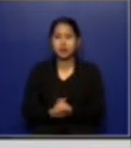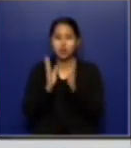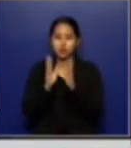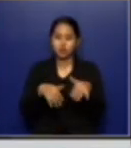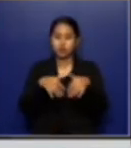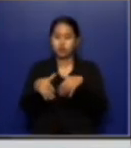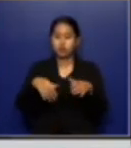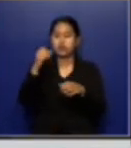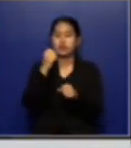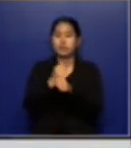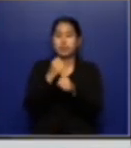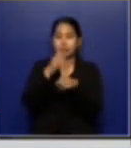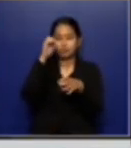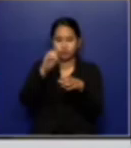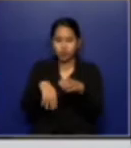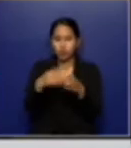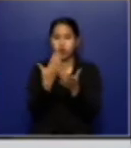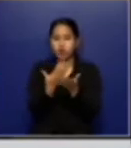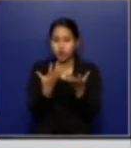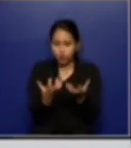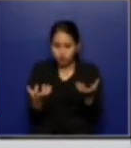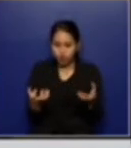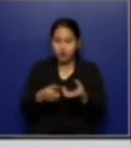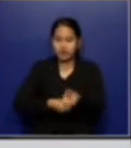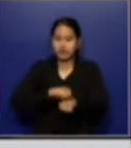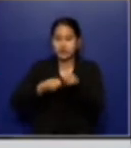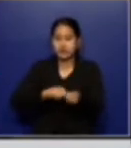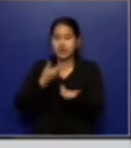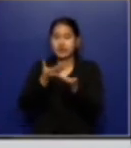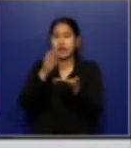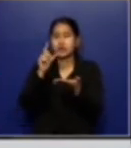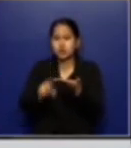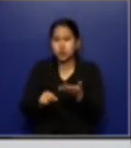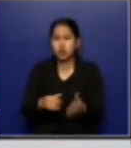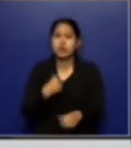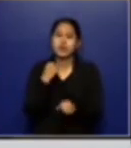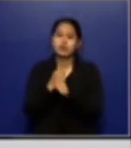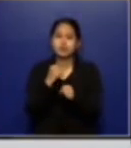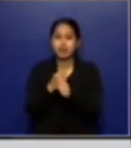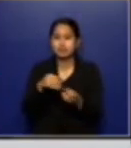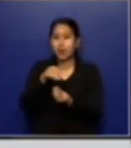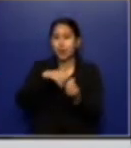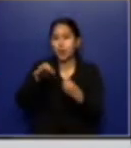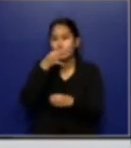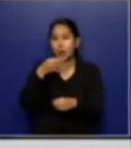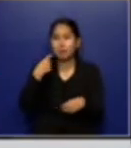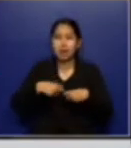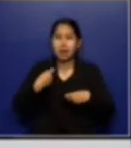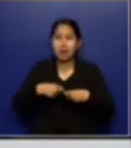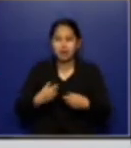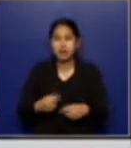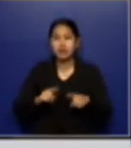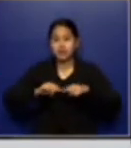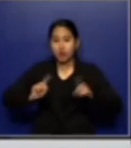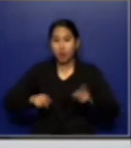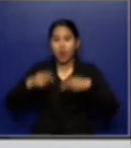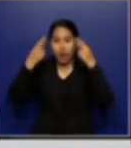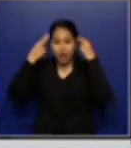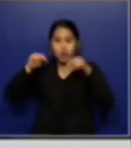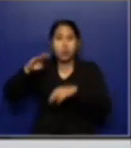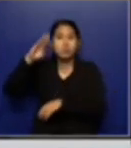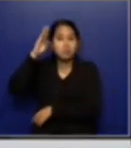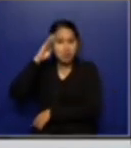งานราคาสินค้าการเกษตรตกต่ำทำมาหากินยากลำบากแต่พลเอกประยุทธ์จันทร์